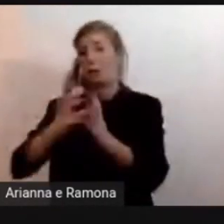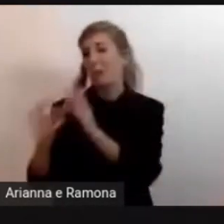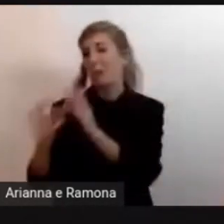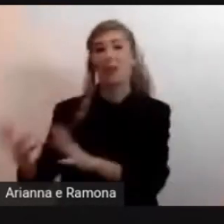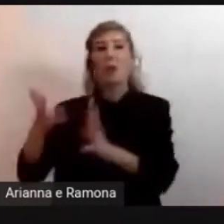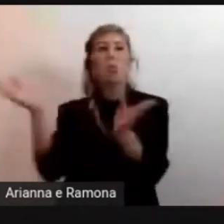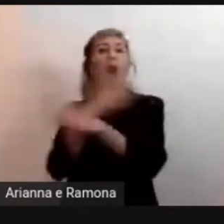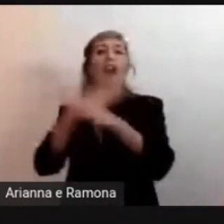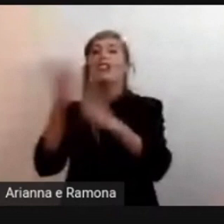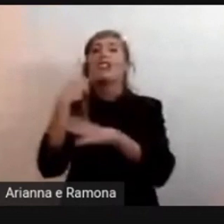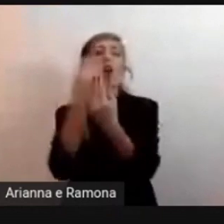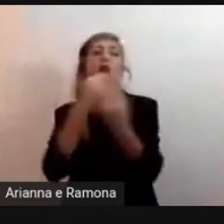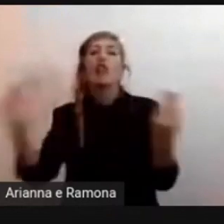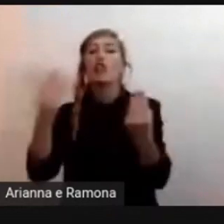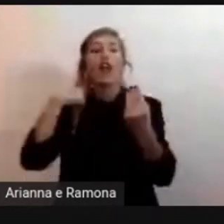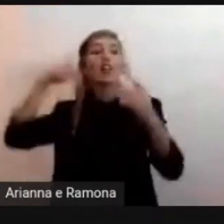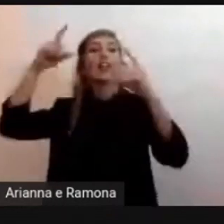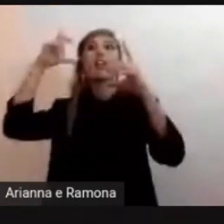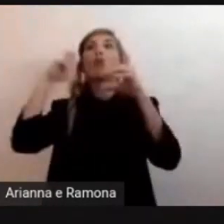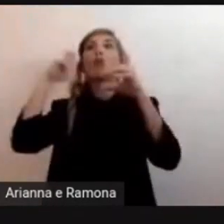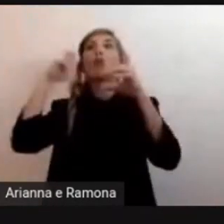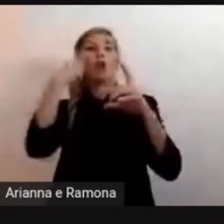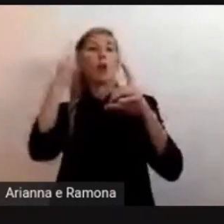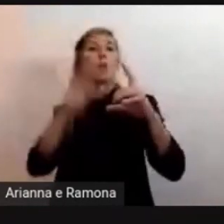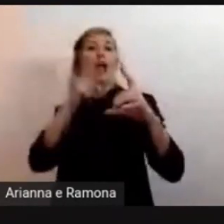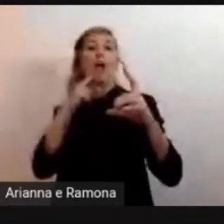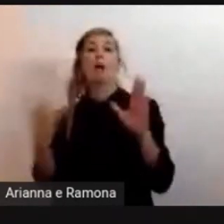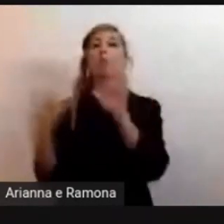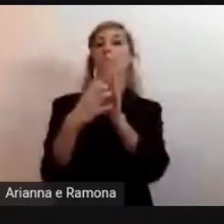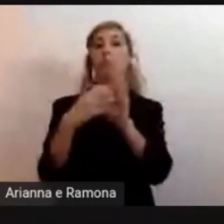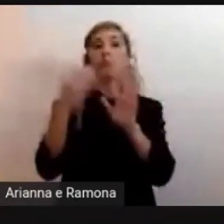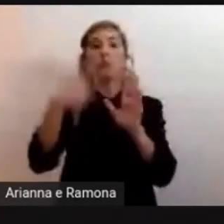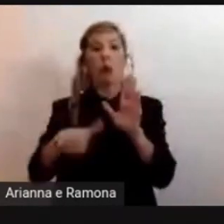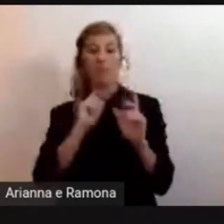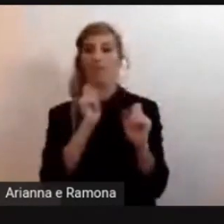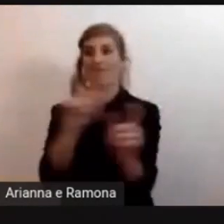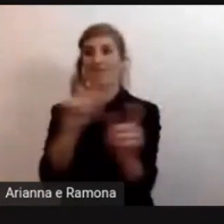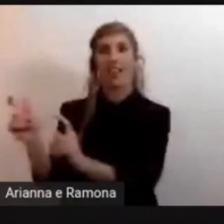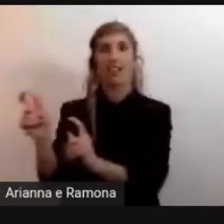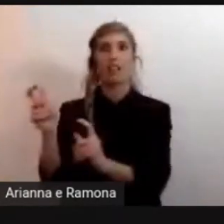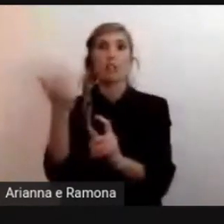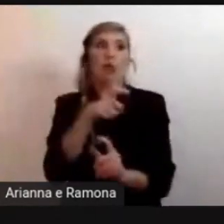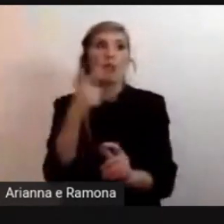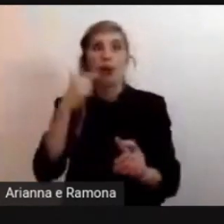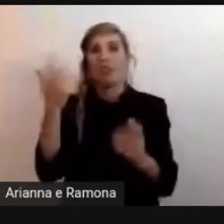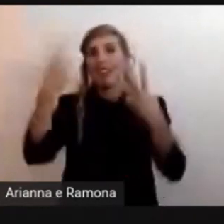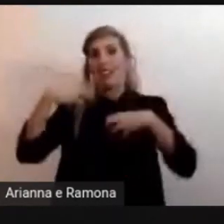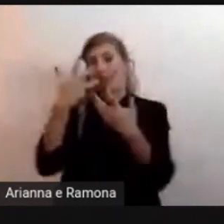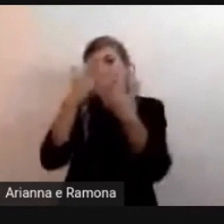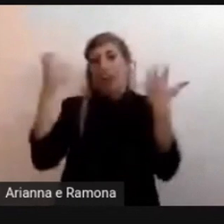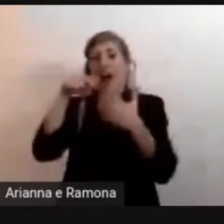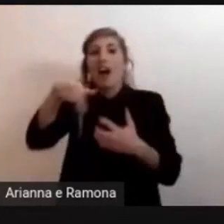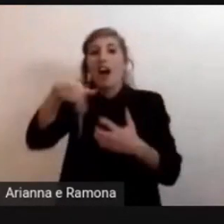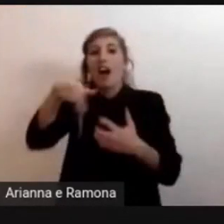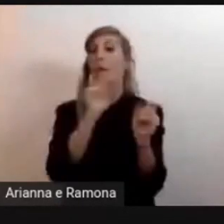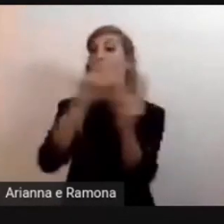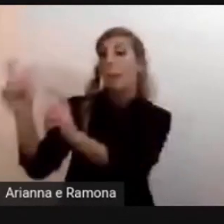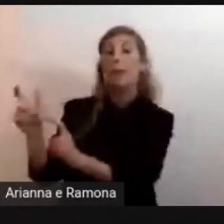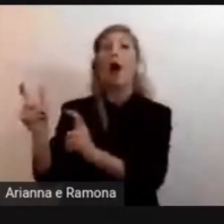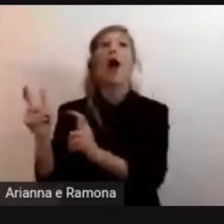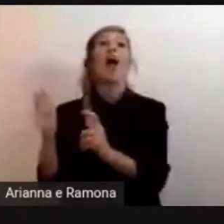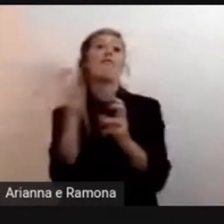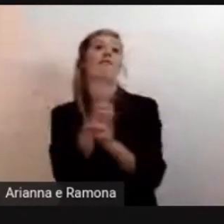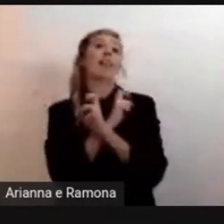l'immagine di papa perché dietro la vendita di merchandising c'è un corso del vaticano e